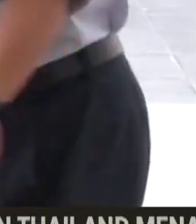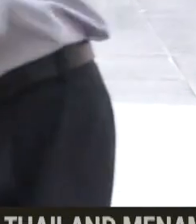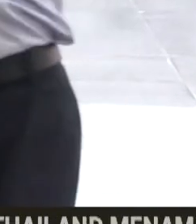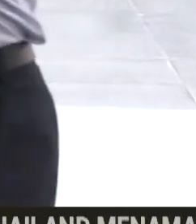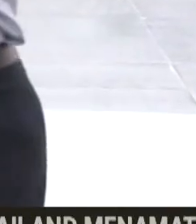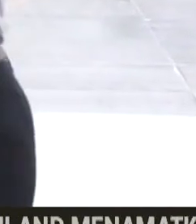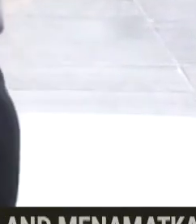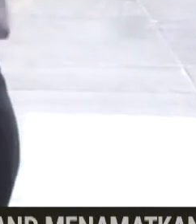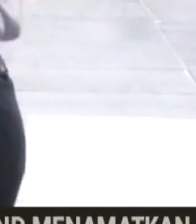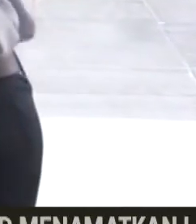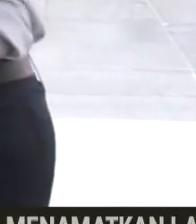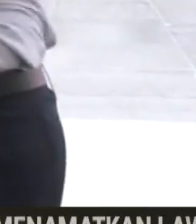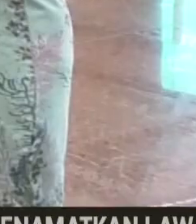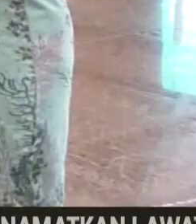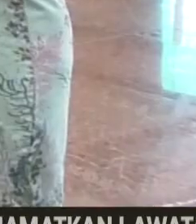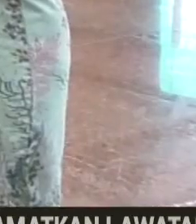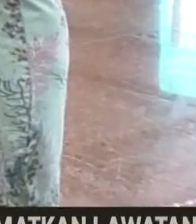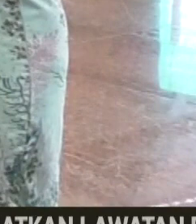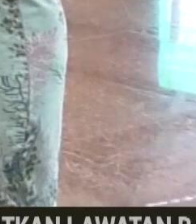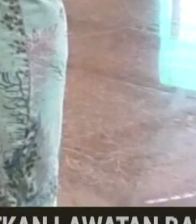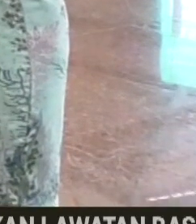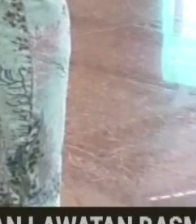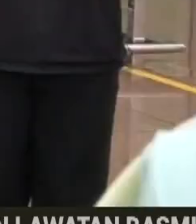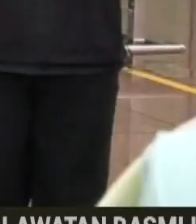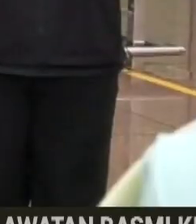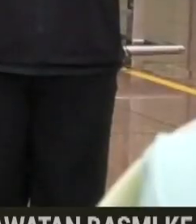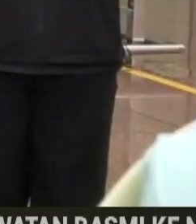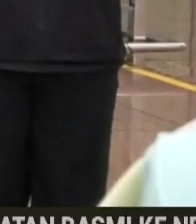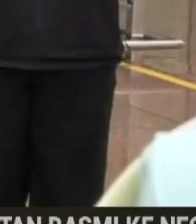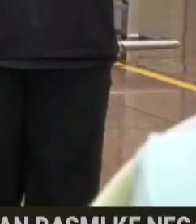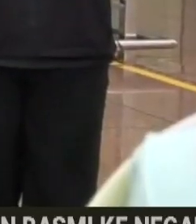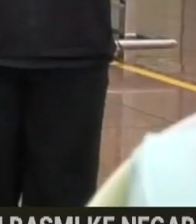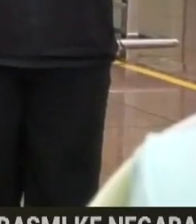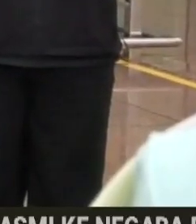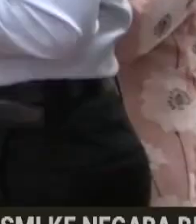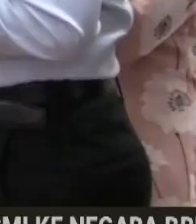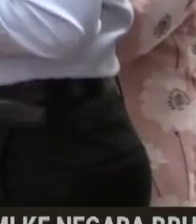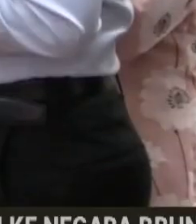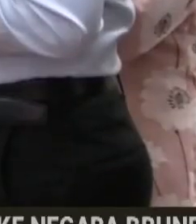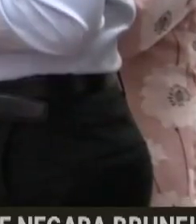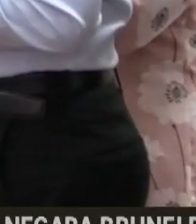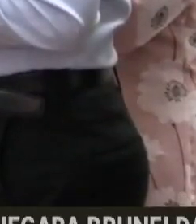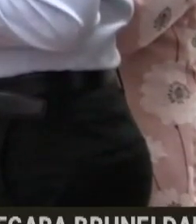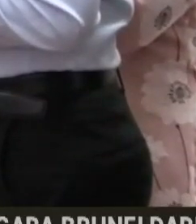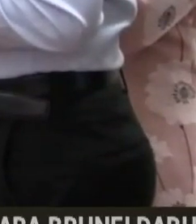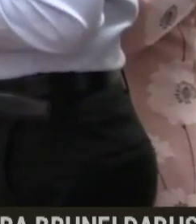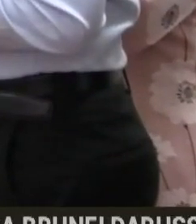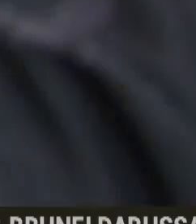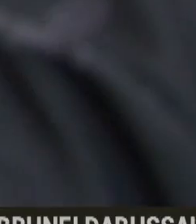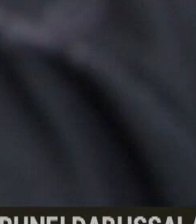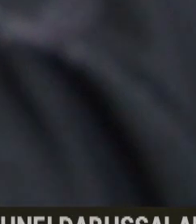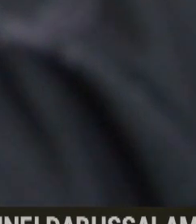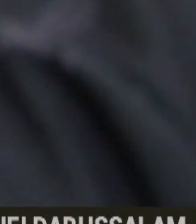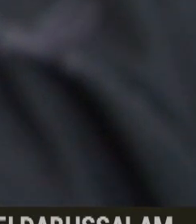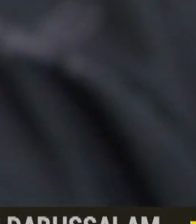Kebudayaan Belia dan Sukan. Atlet negara berjaya meraih satu pingat perak melalui acara wushu dan satu pingat gangsa dalam